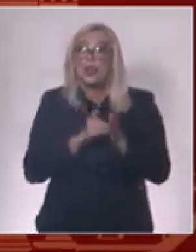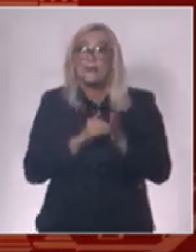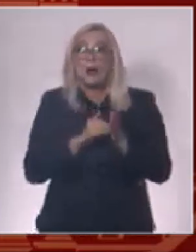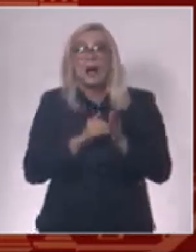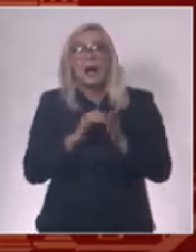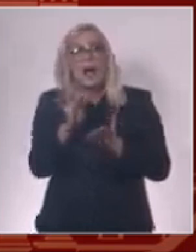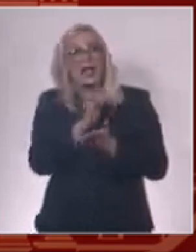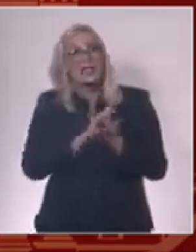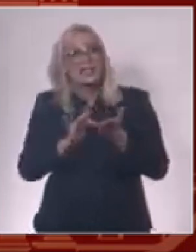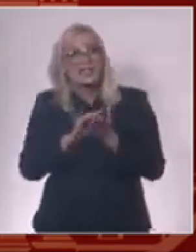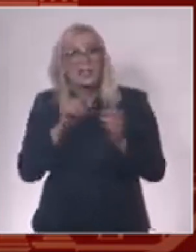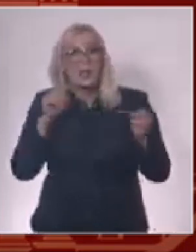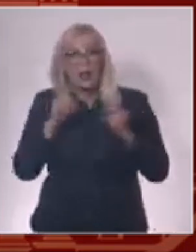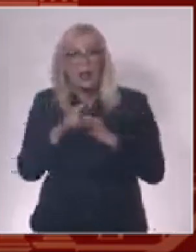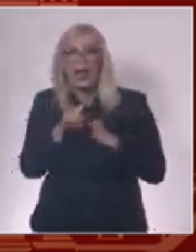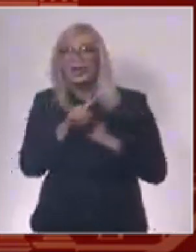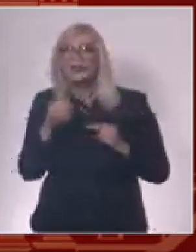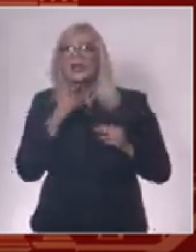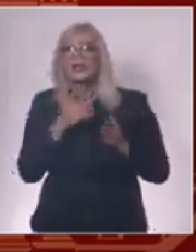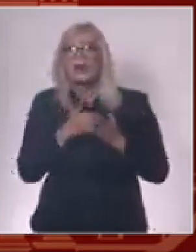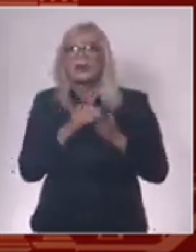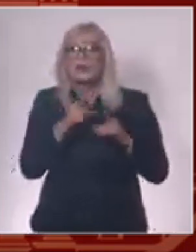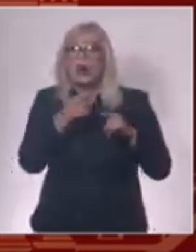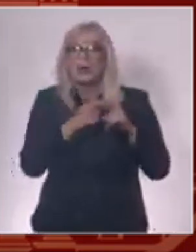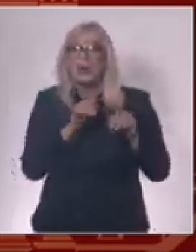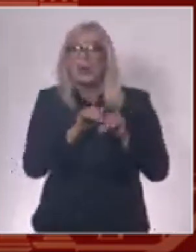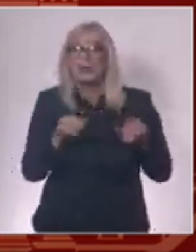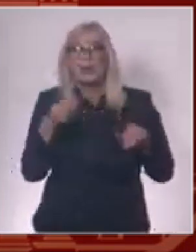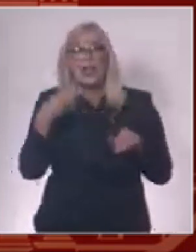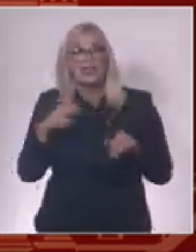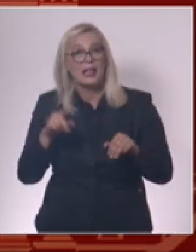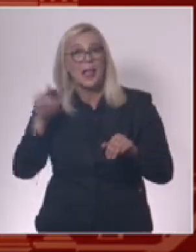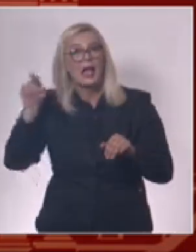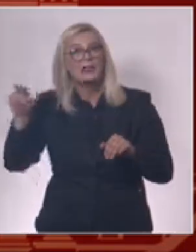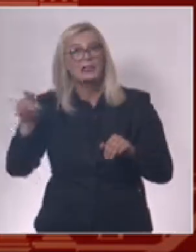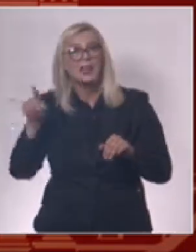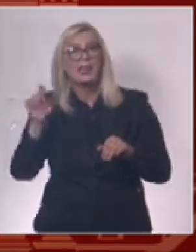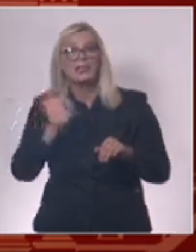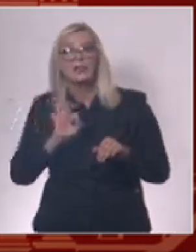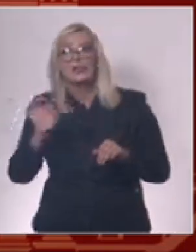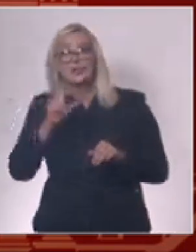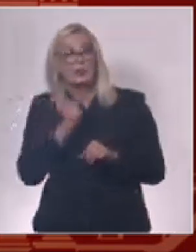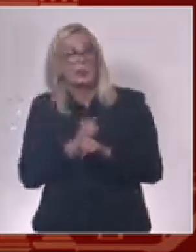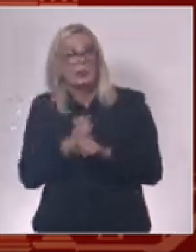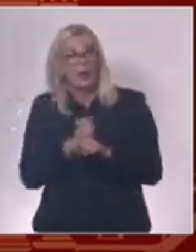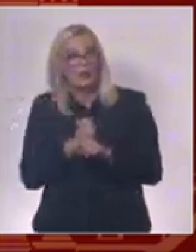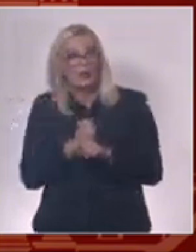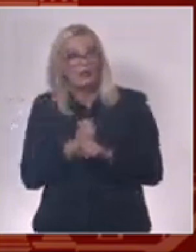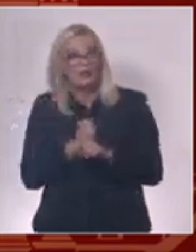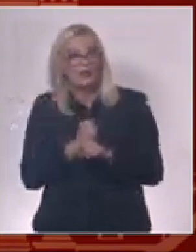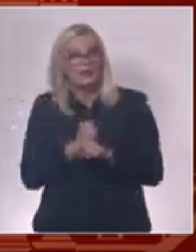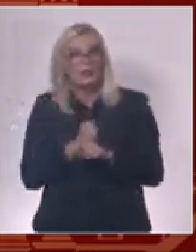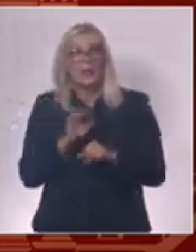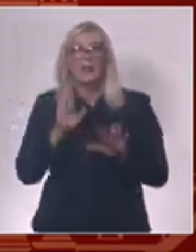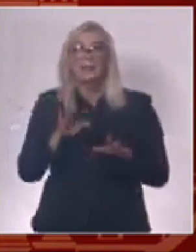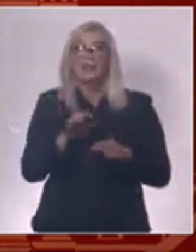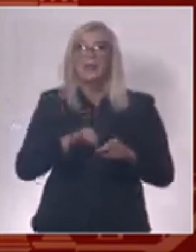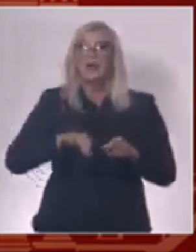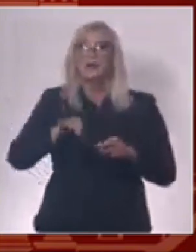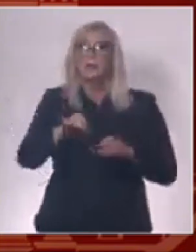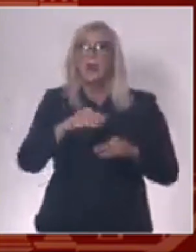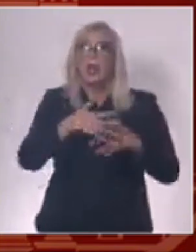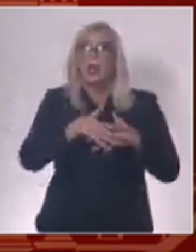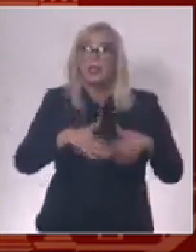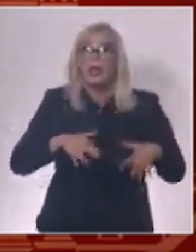коридор, а не ние да потрошиме пола милиарда евро овдека, а тие да не направат ништо. Ќе ве подсетам на еден таков проект, тоа е граничниот